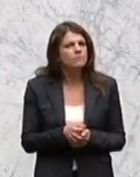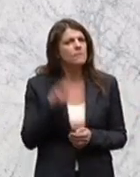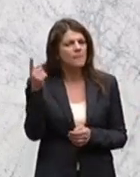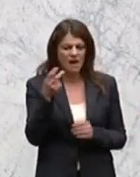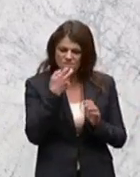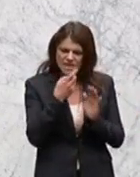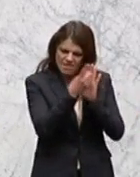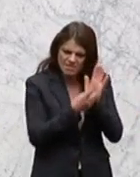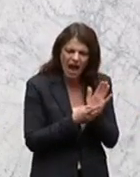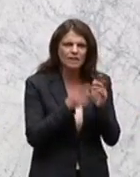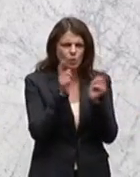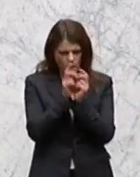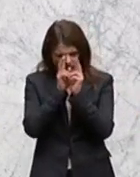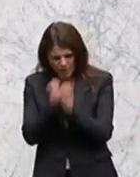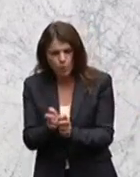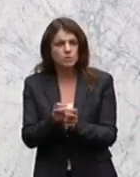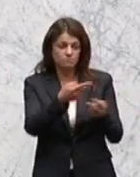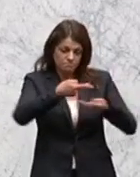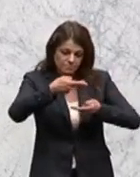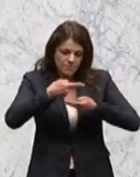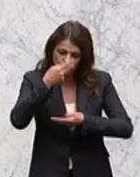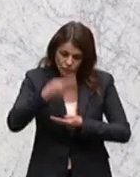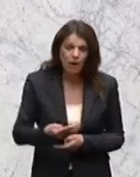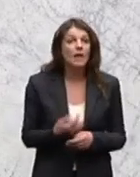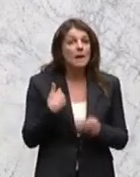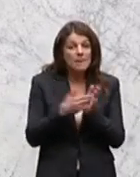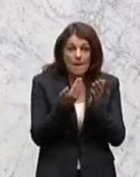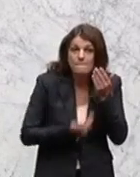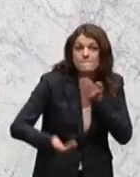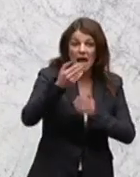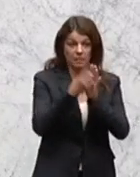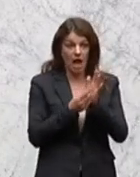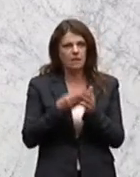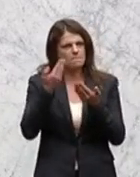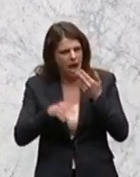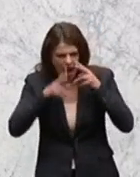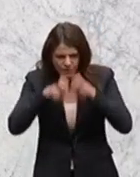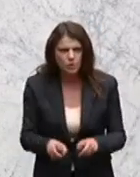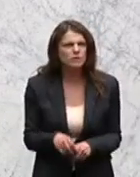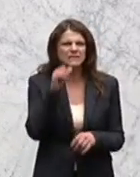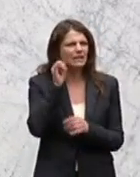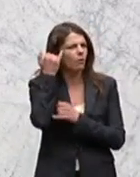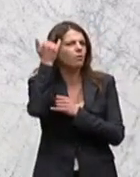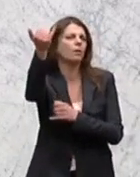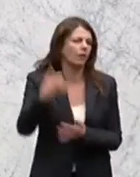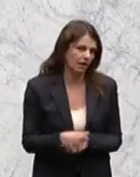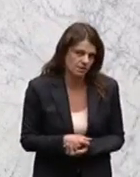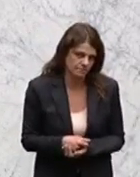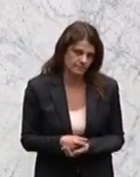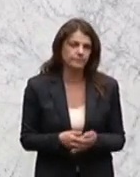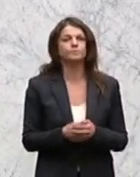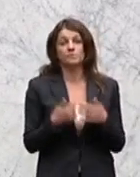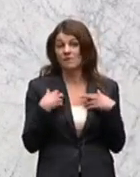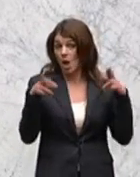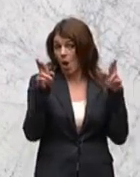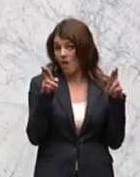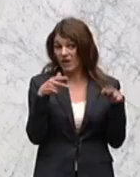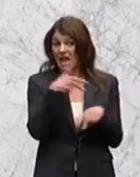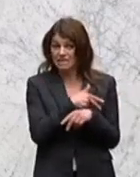wird und dass der Notausgang verlegt wird, weil es könnte tatsächlich der Fall eintreten, dass